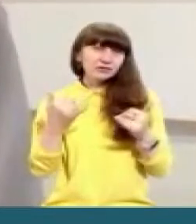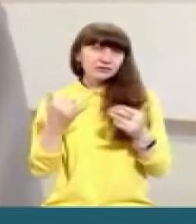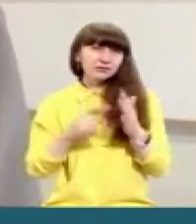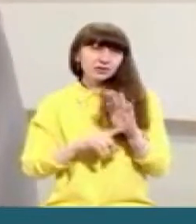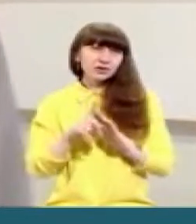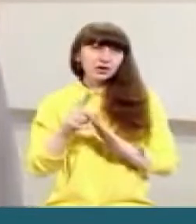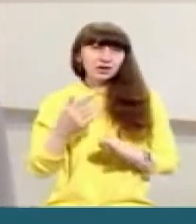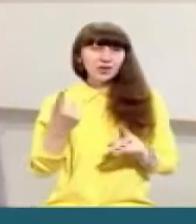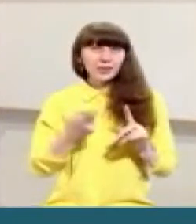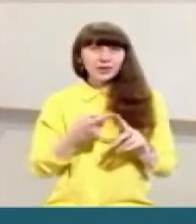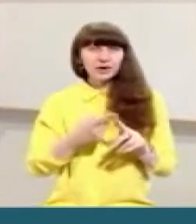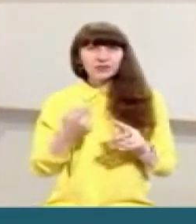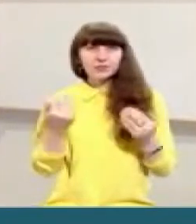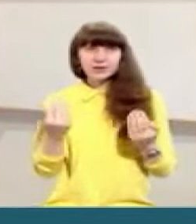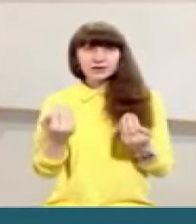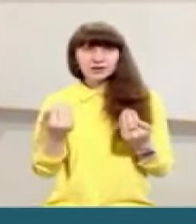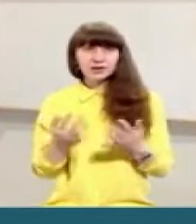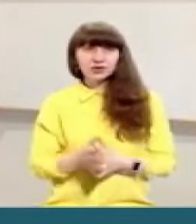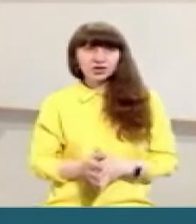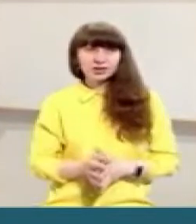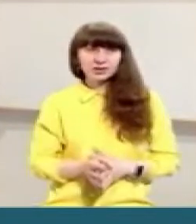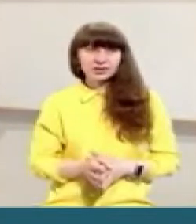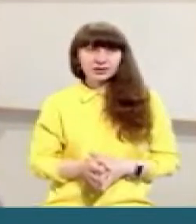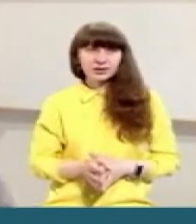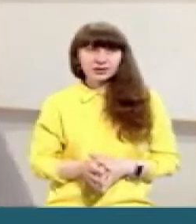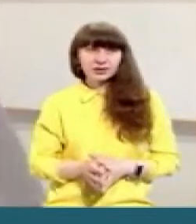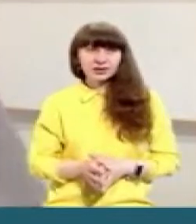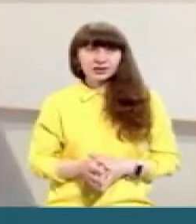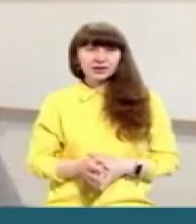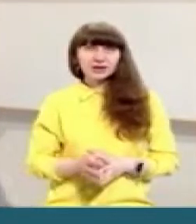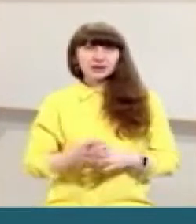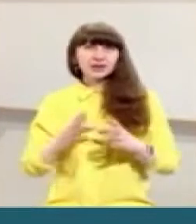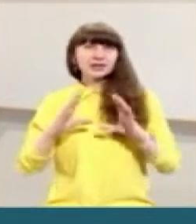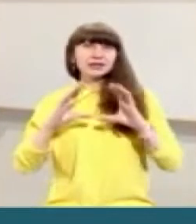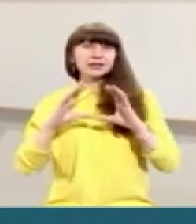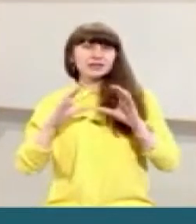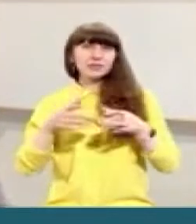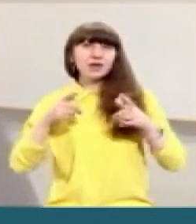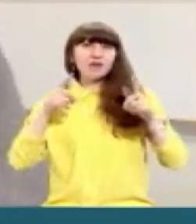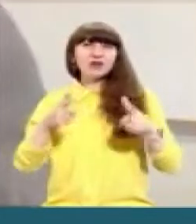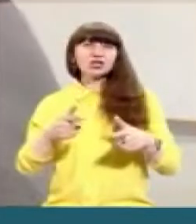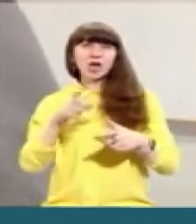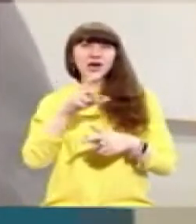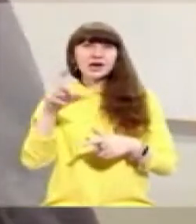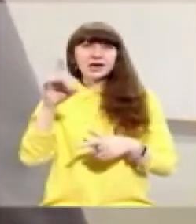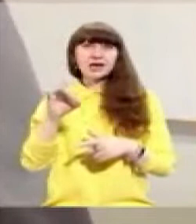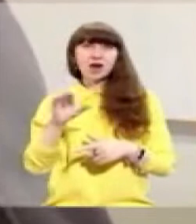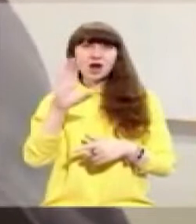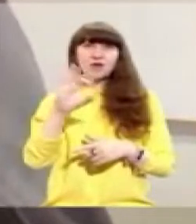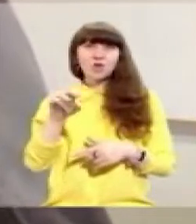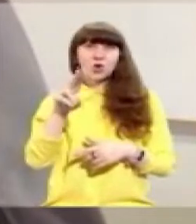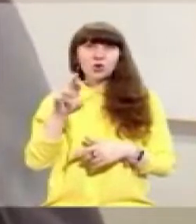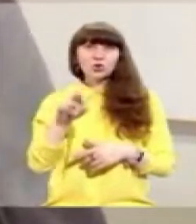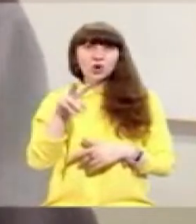сейчас по моему на земле земля вошла в этой эру водолея в таком большом